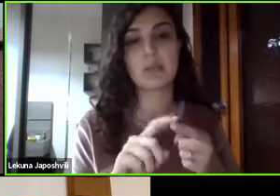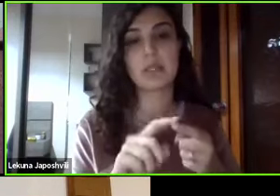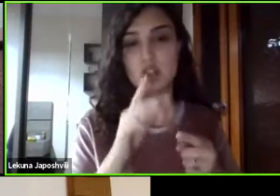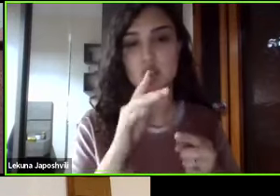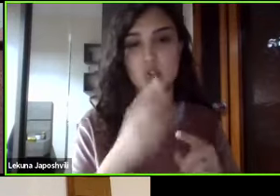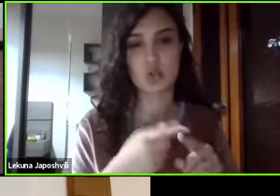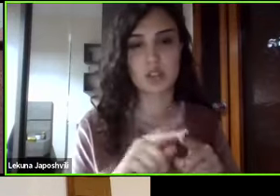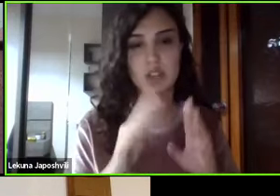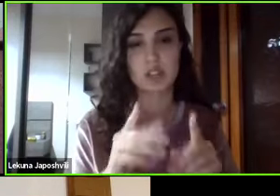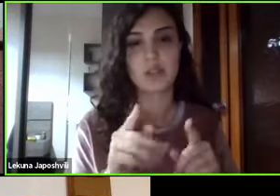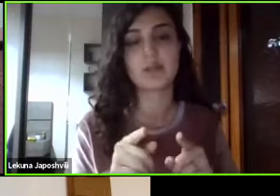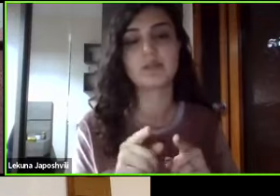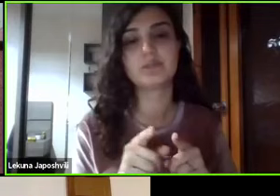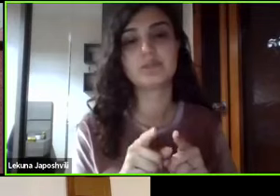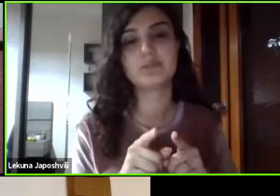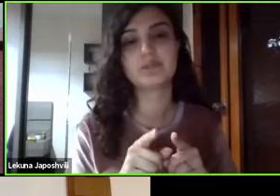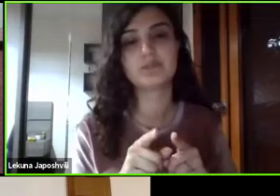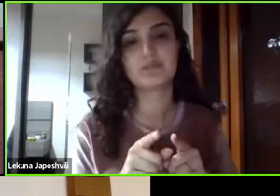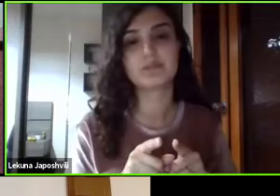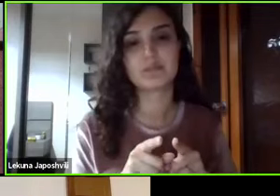იქნება